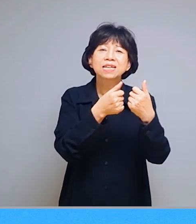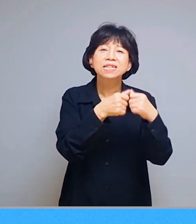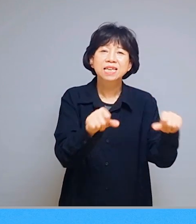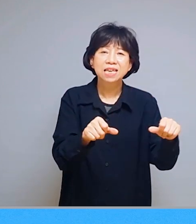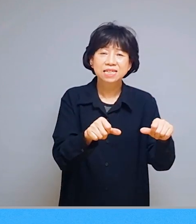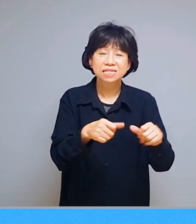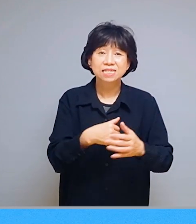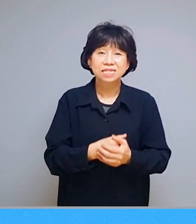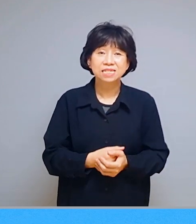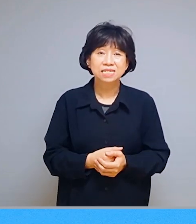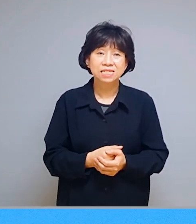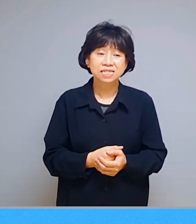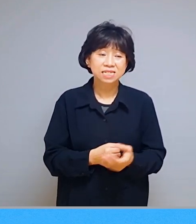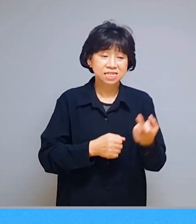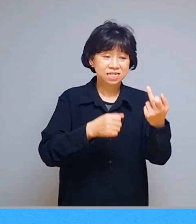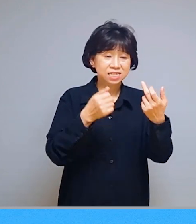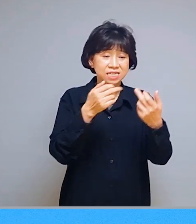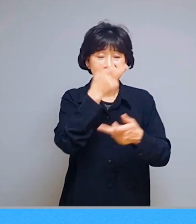여러분 인생을 살아가면서